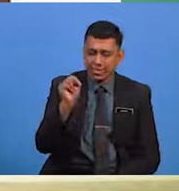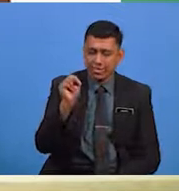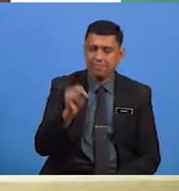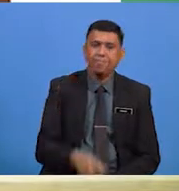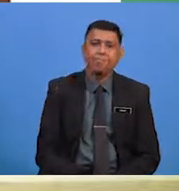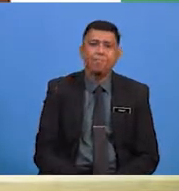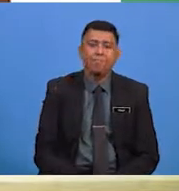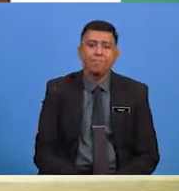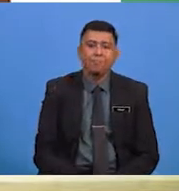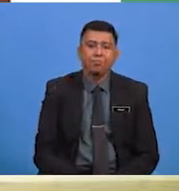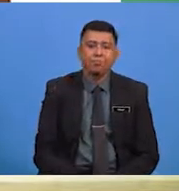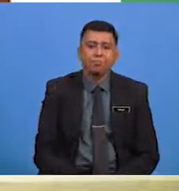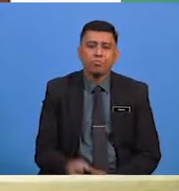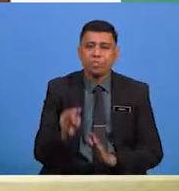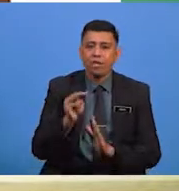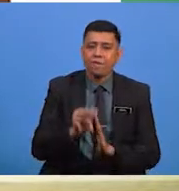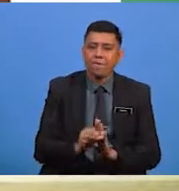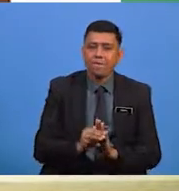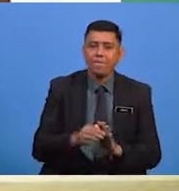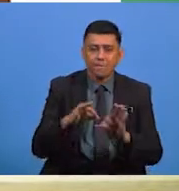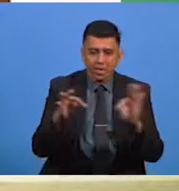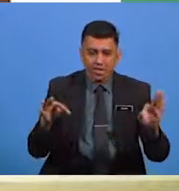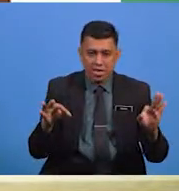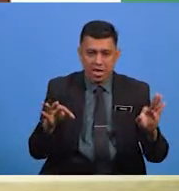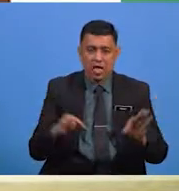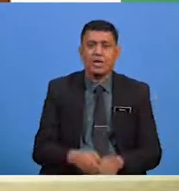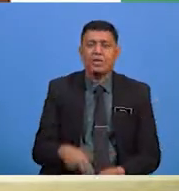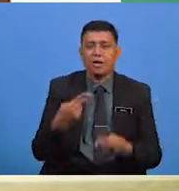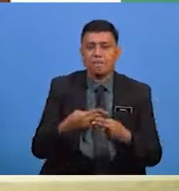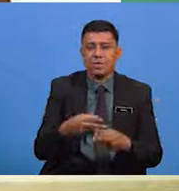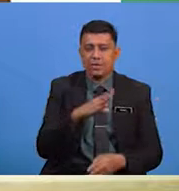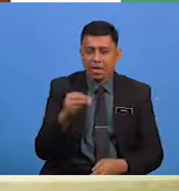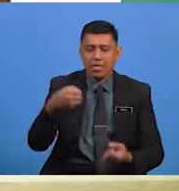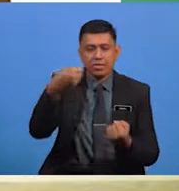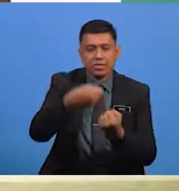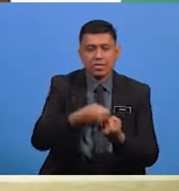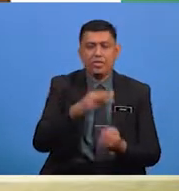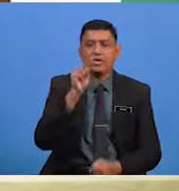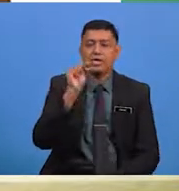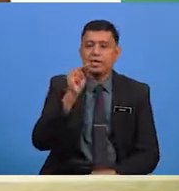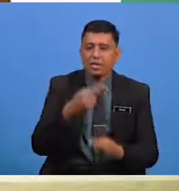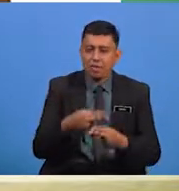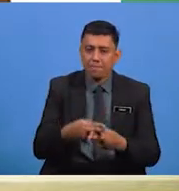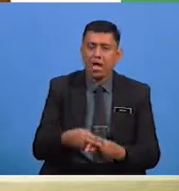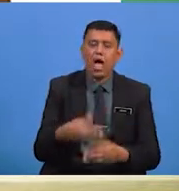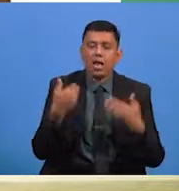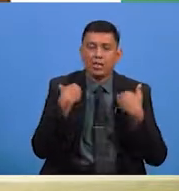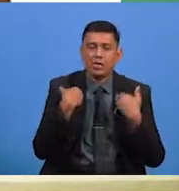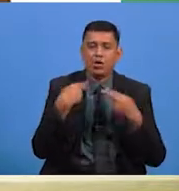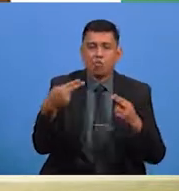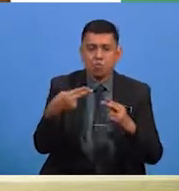N dan digunakan untuk frasa nama dan frasa sendi nama yang juga mengandungi huruf